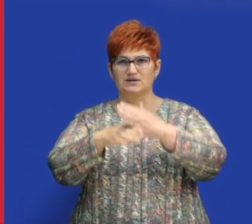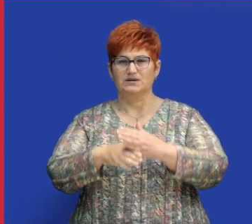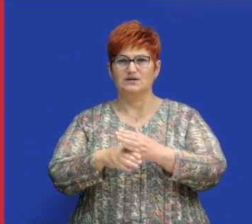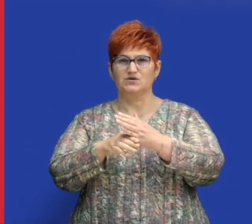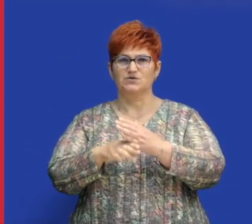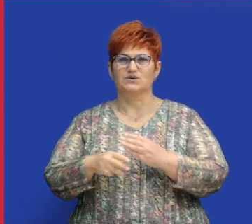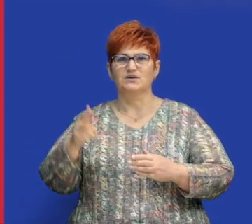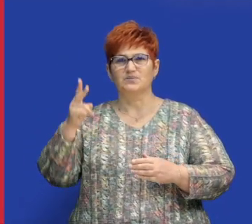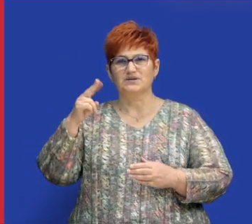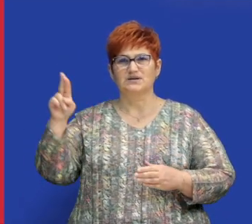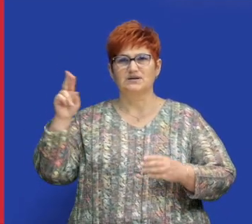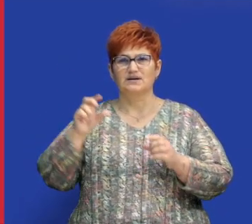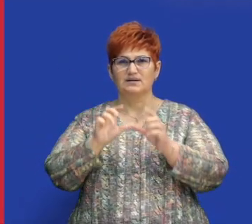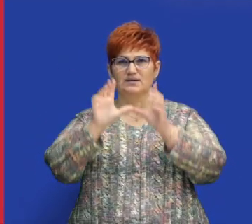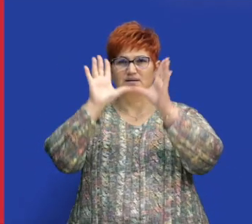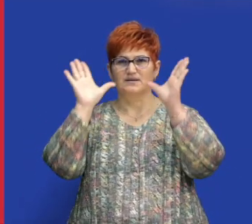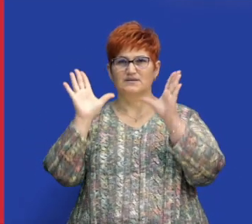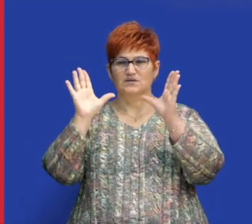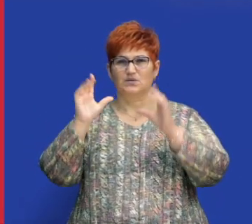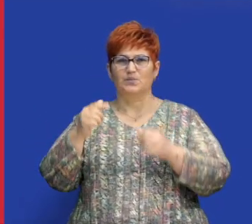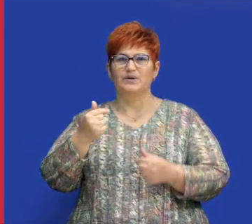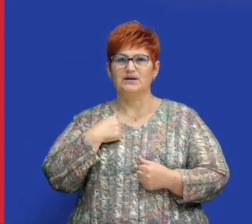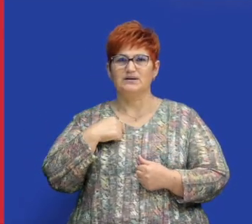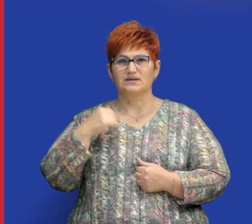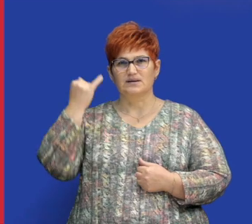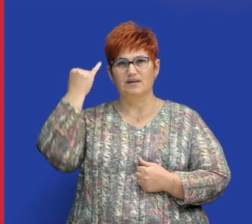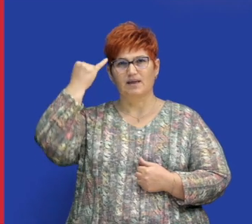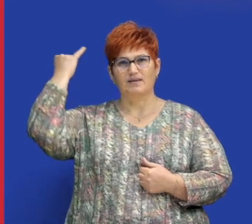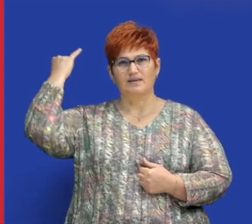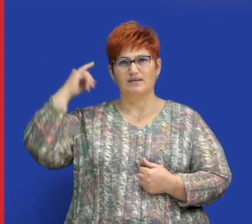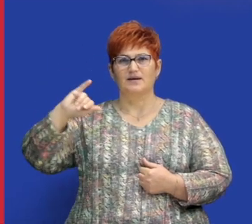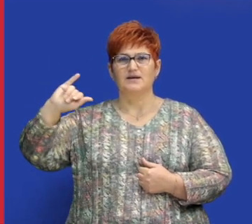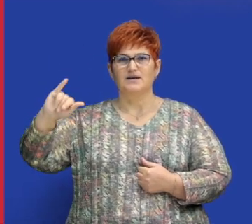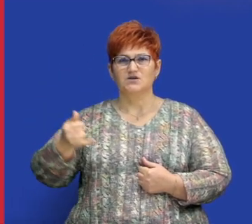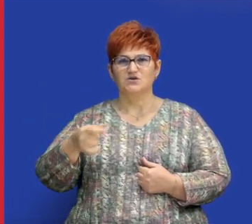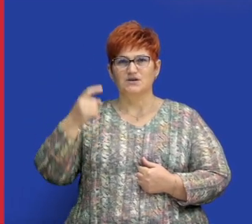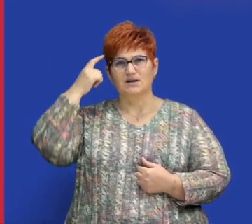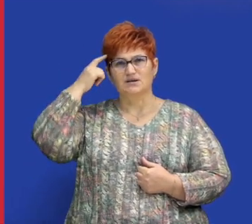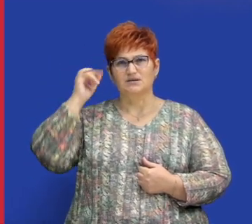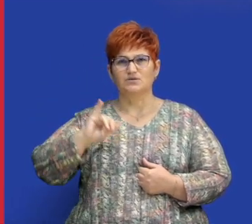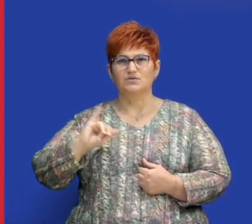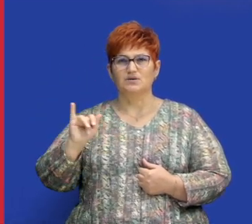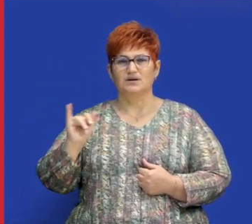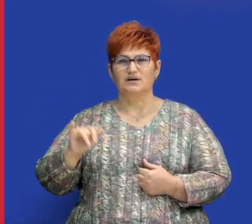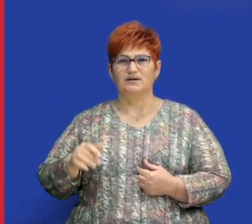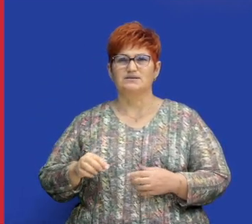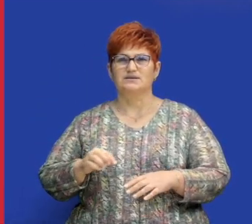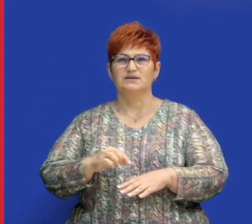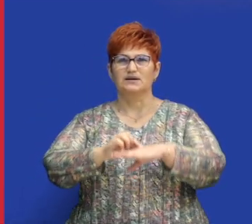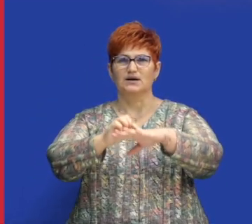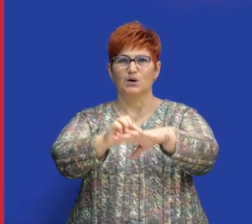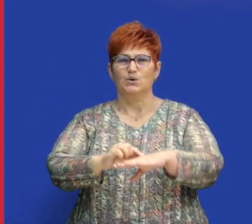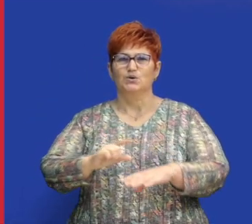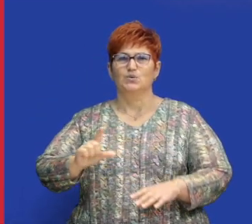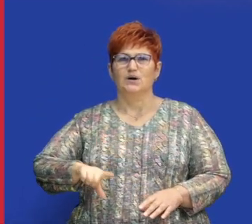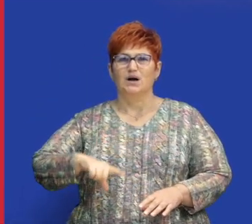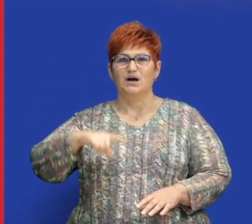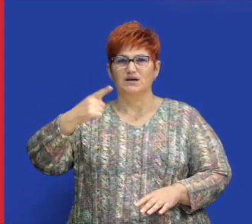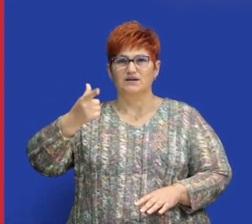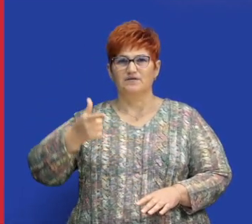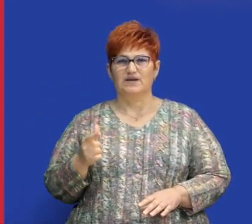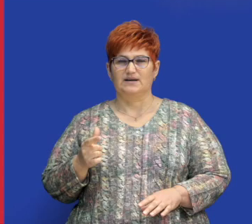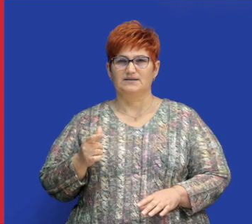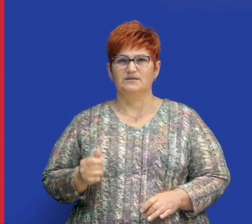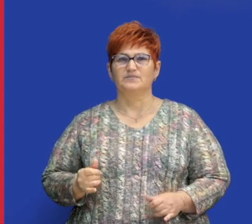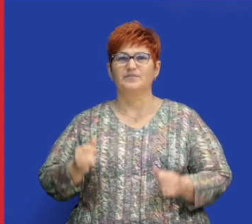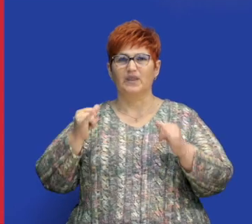képviselővel működő képviselőház. A népesség etnikailag egységes, 57 millió. Fővárosa